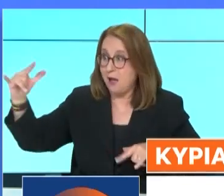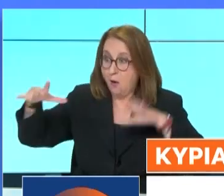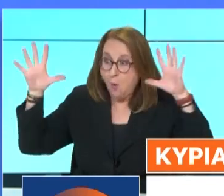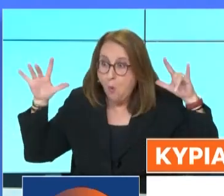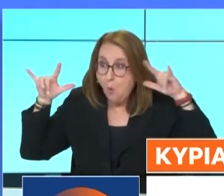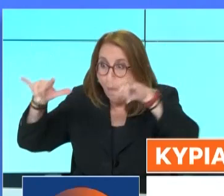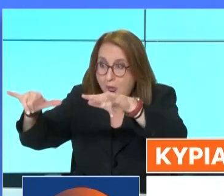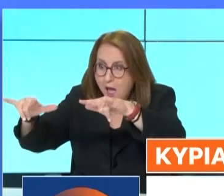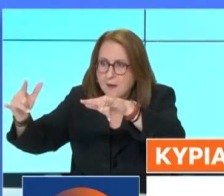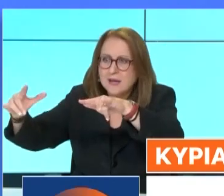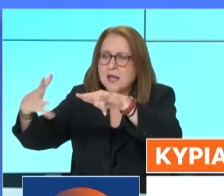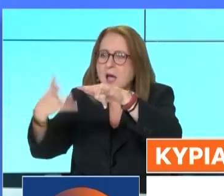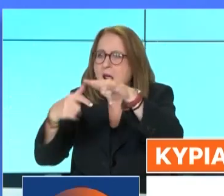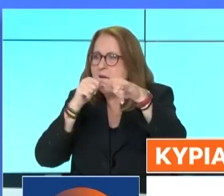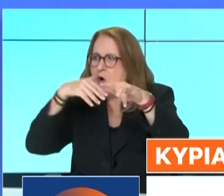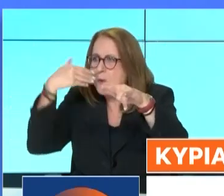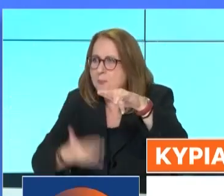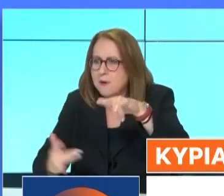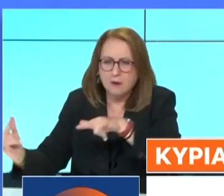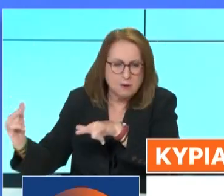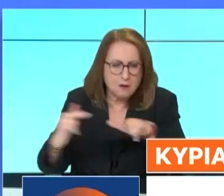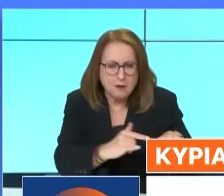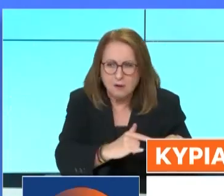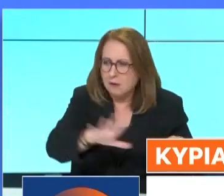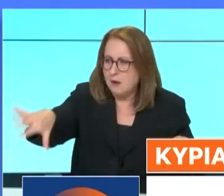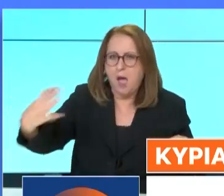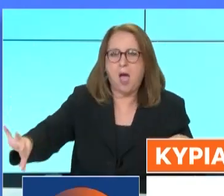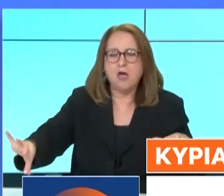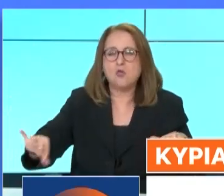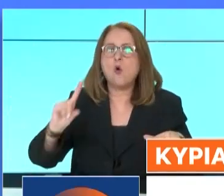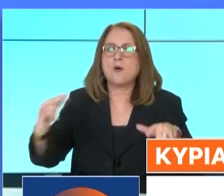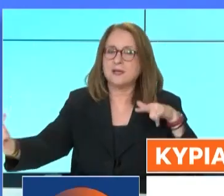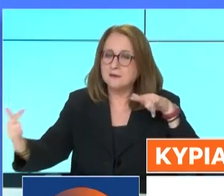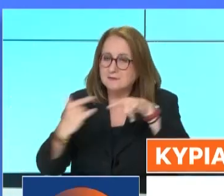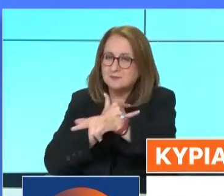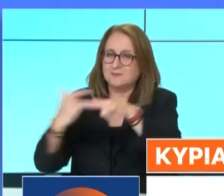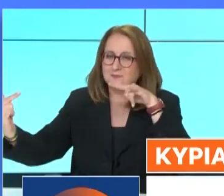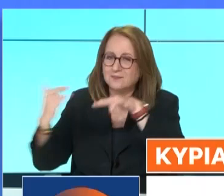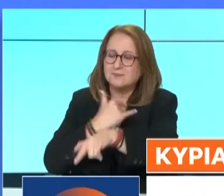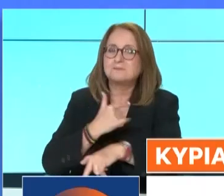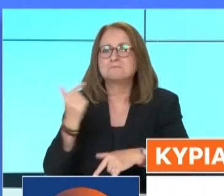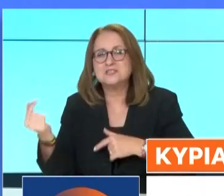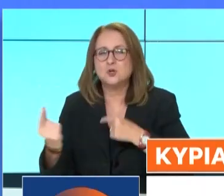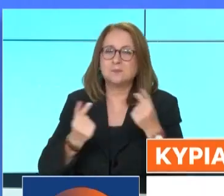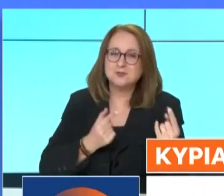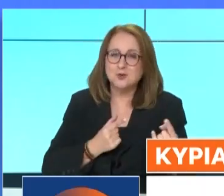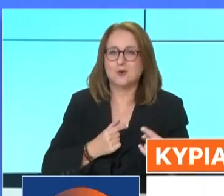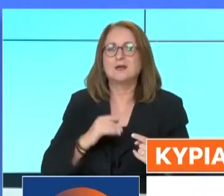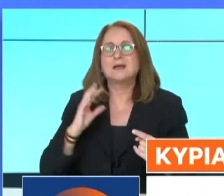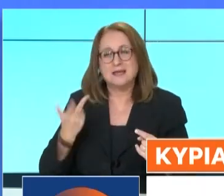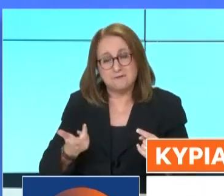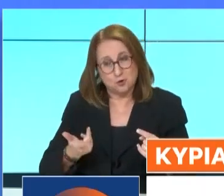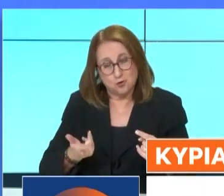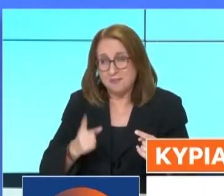κατάσβεσης. Και από εκεί και πέρα, τα εναέρια μέσα τα οποία είχαμε στη διάθεσή μας